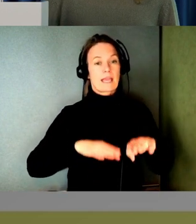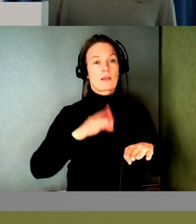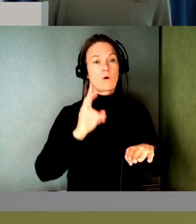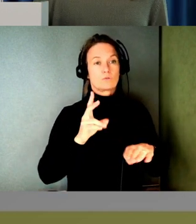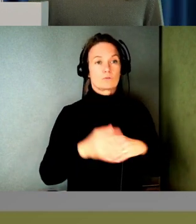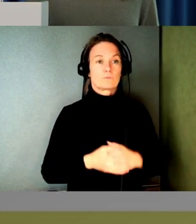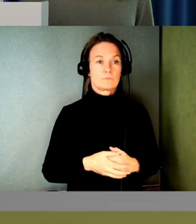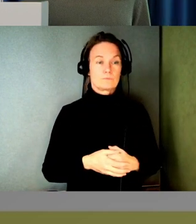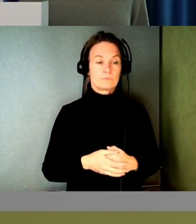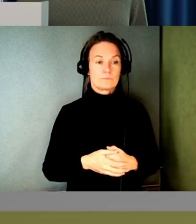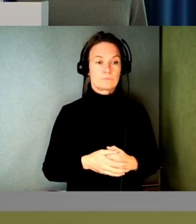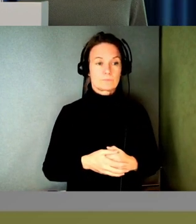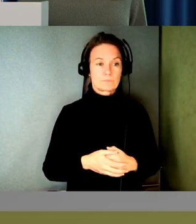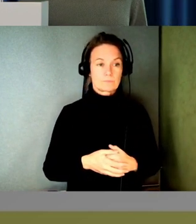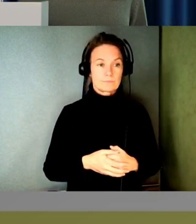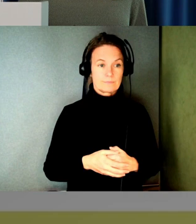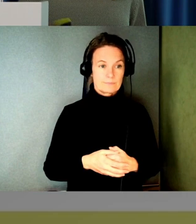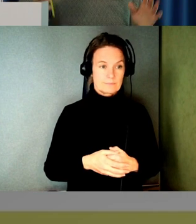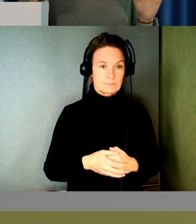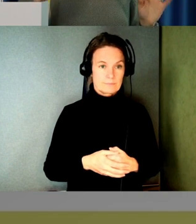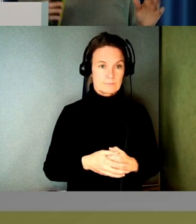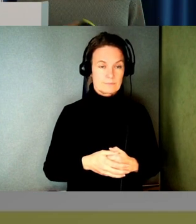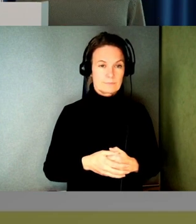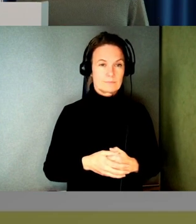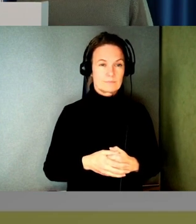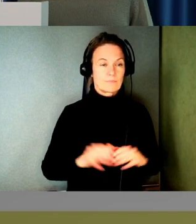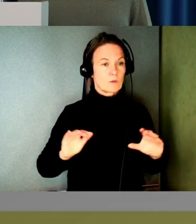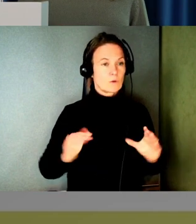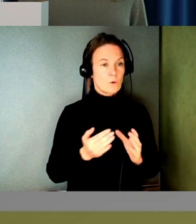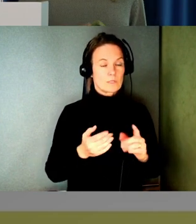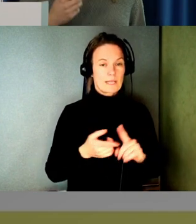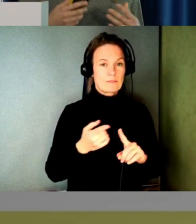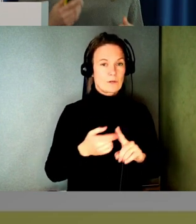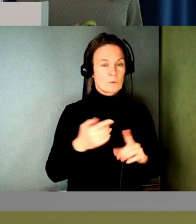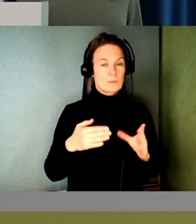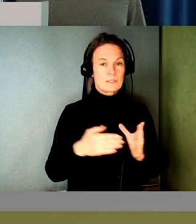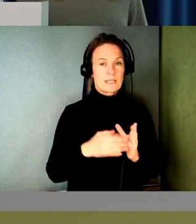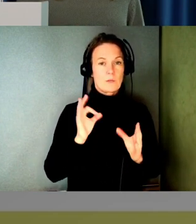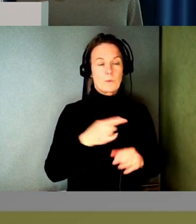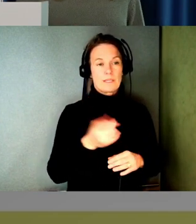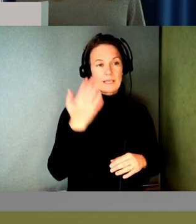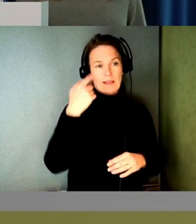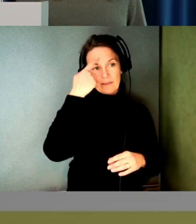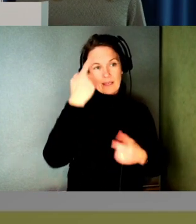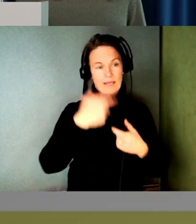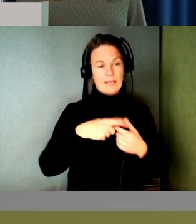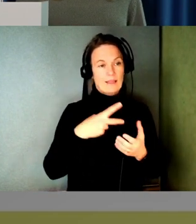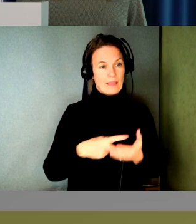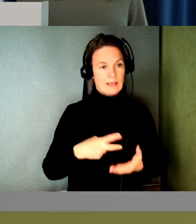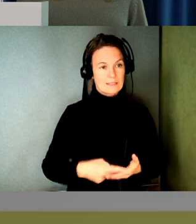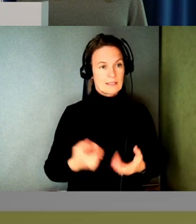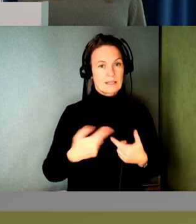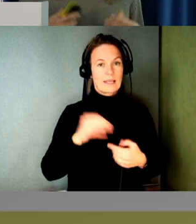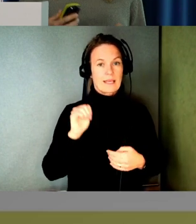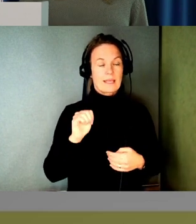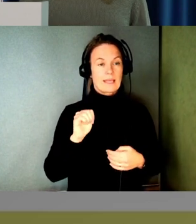det så eh Det var en väldigt kort introduktion till hur ni kan tänka om texter eh i e-handel